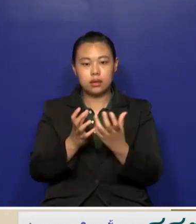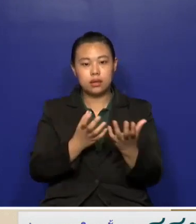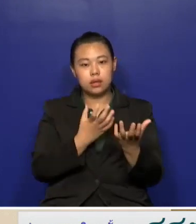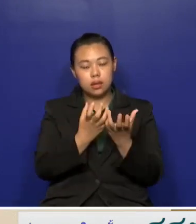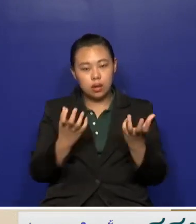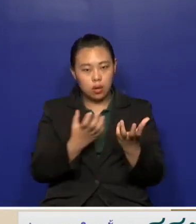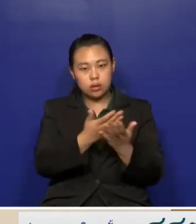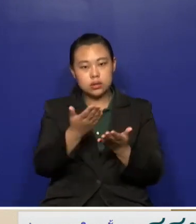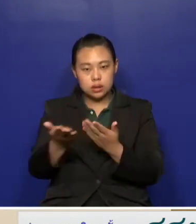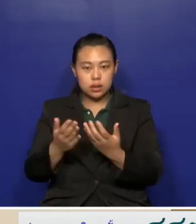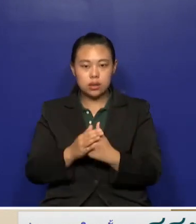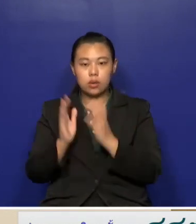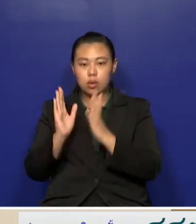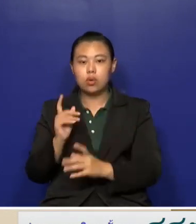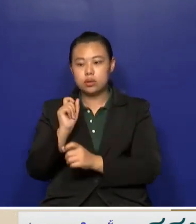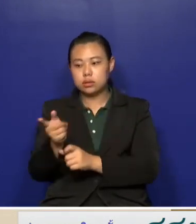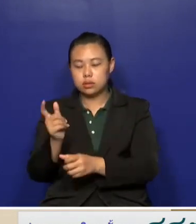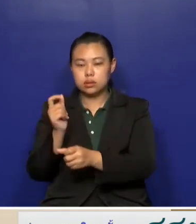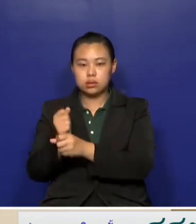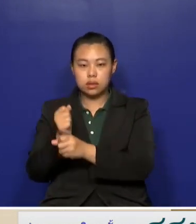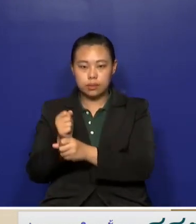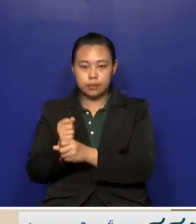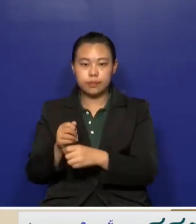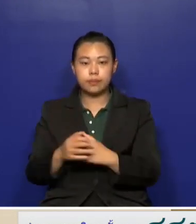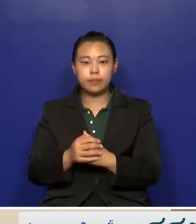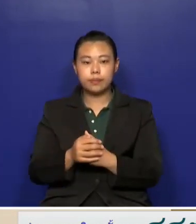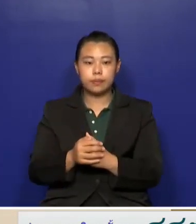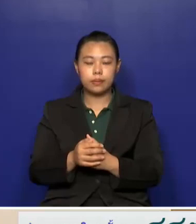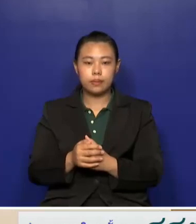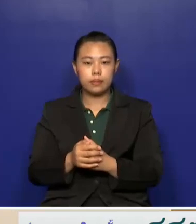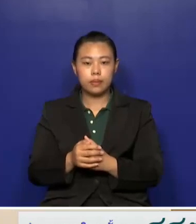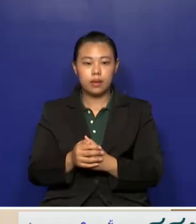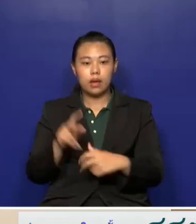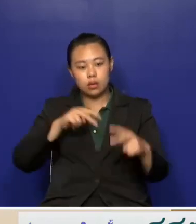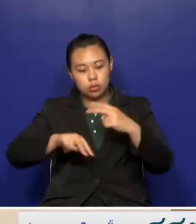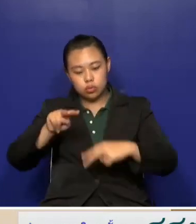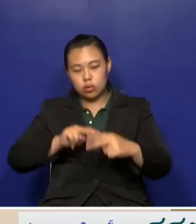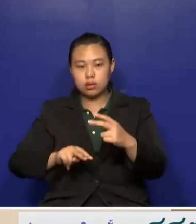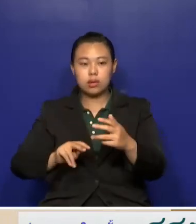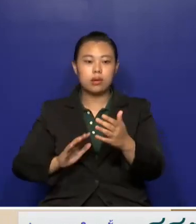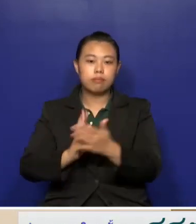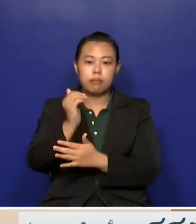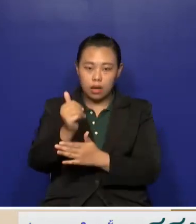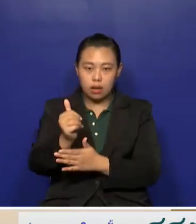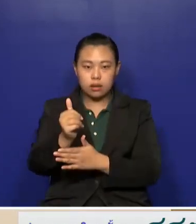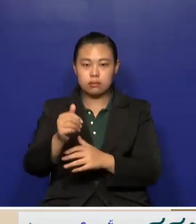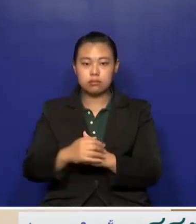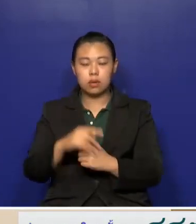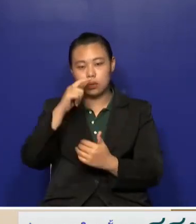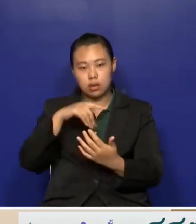พเรื่อง e-bidding นะครับเรื่องของการตรวจความสำเร็จนะครับของการปฏิรูปประเทศโดยที่จะ